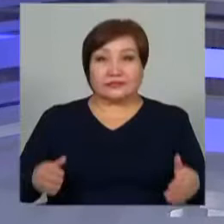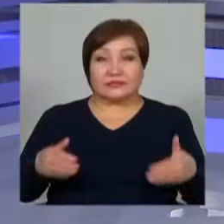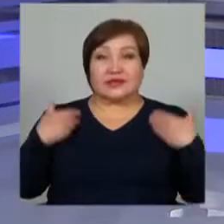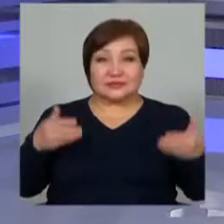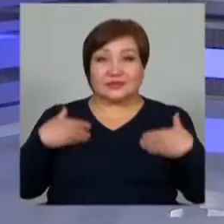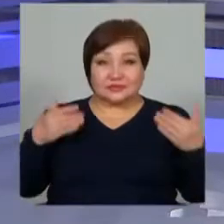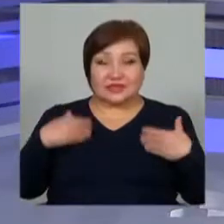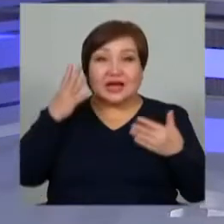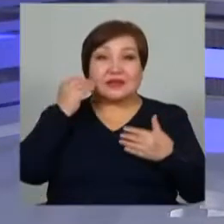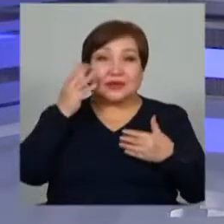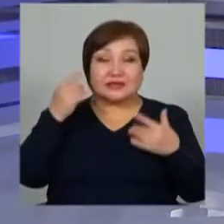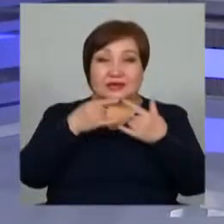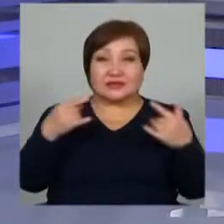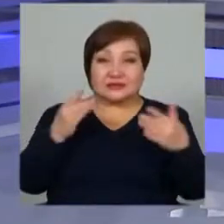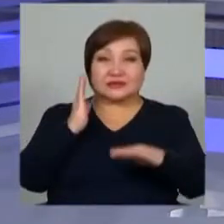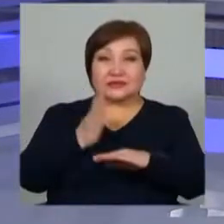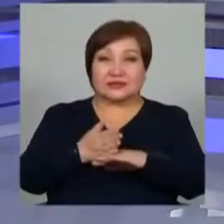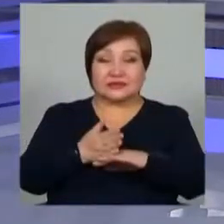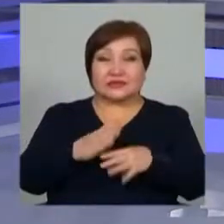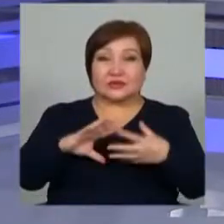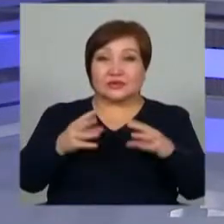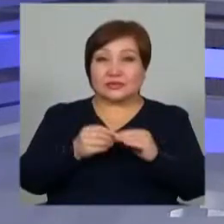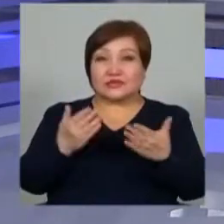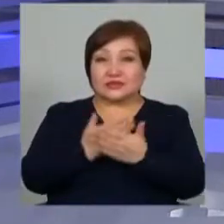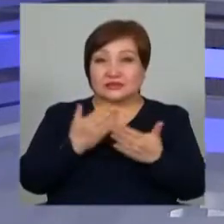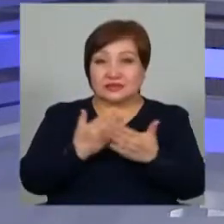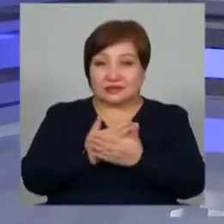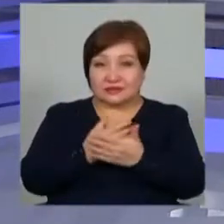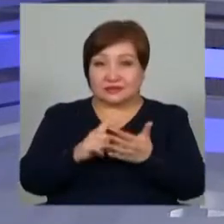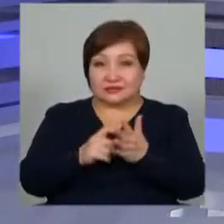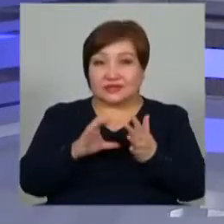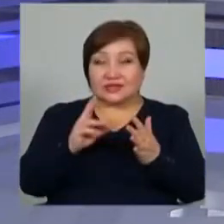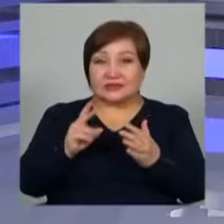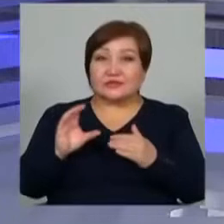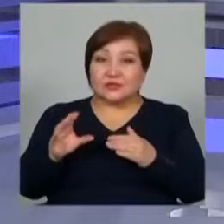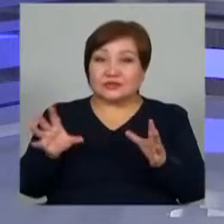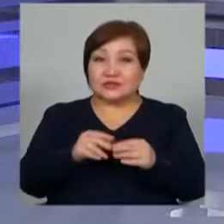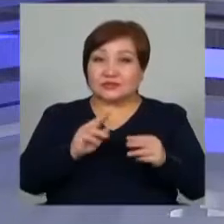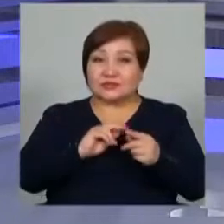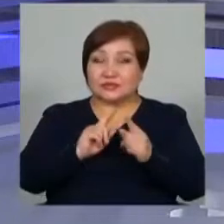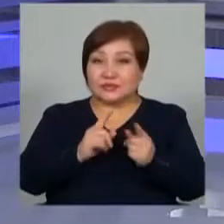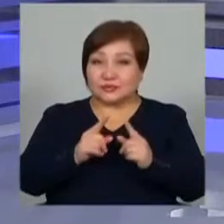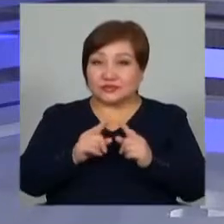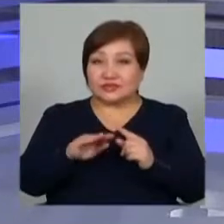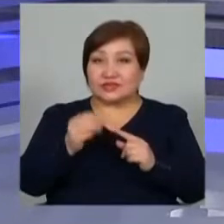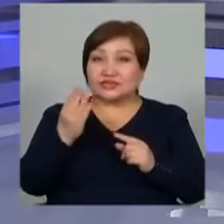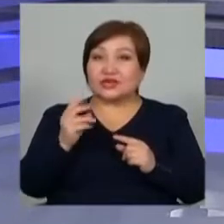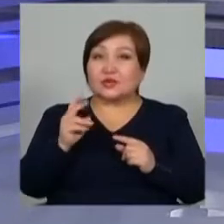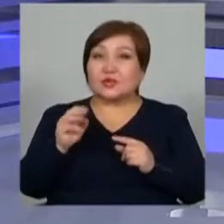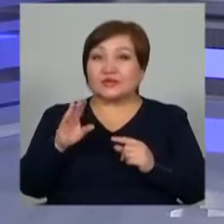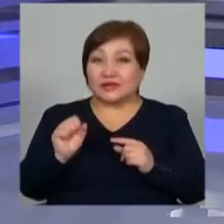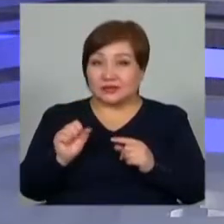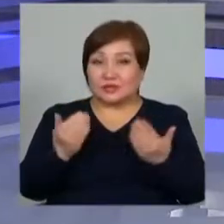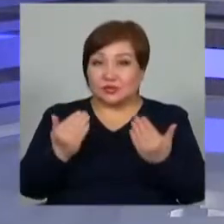Армағайын Алматы арнасының тікелей эфирінде қорытынды жаңалықтар студияда Қайрат Советбекұлы және әріптесім Жанна Шакуова. Бүгін